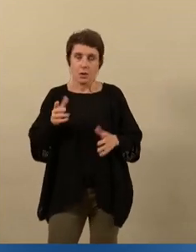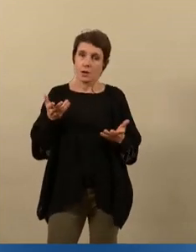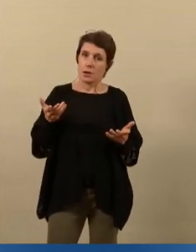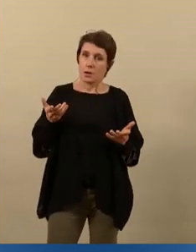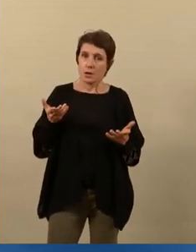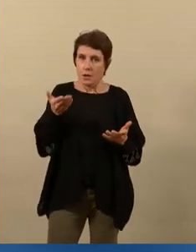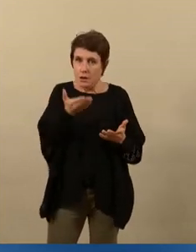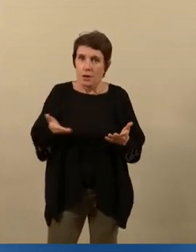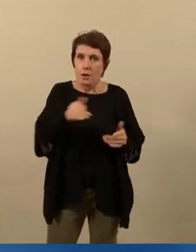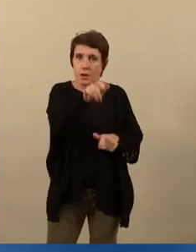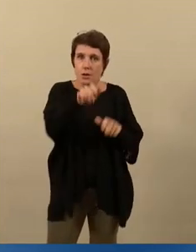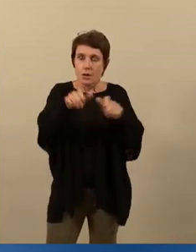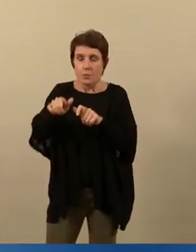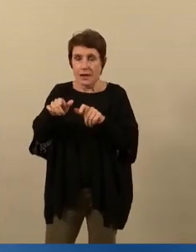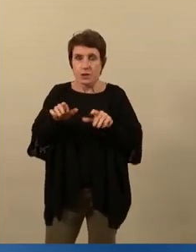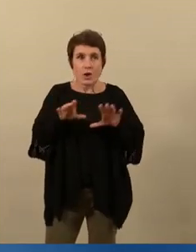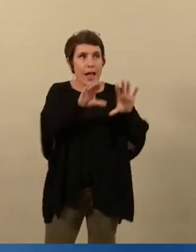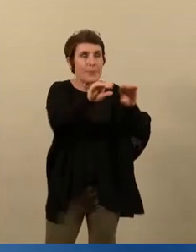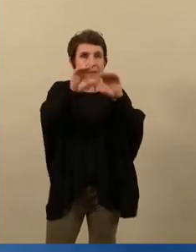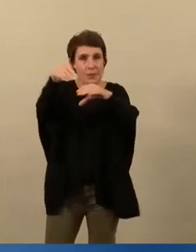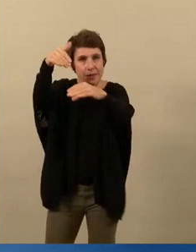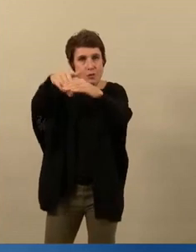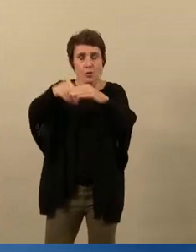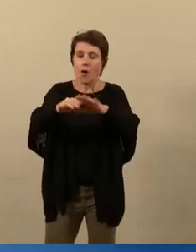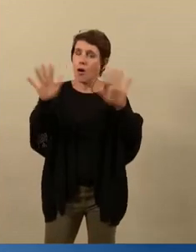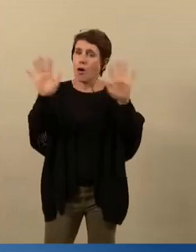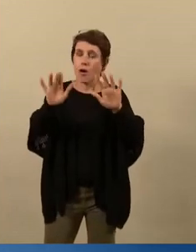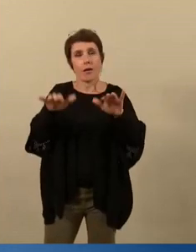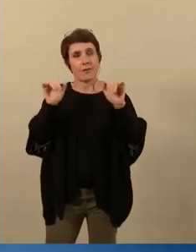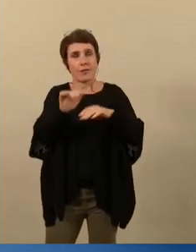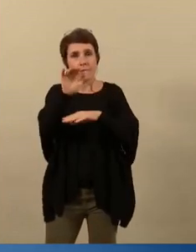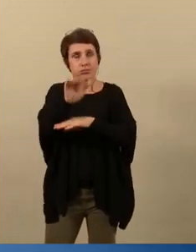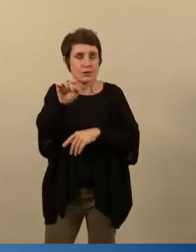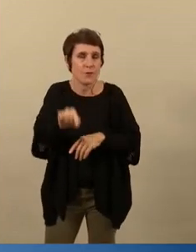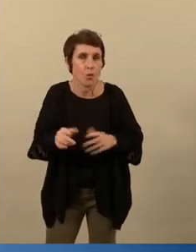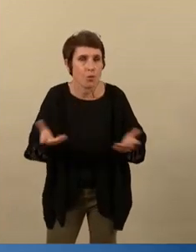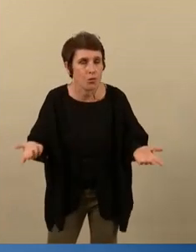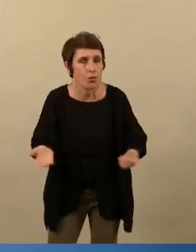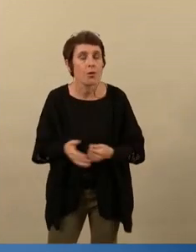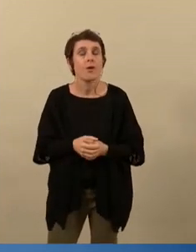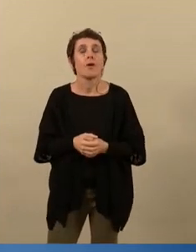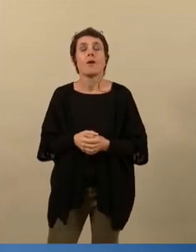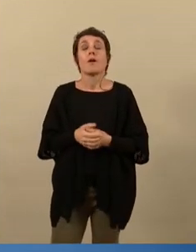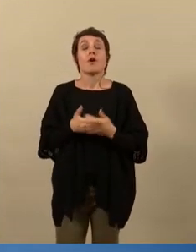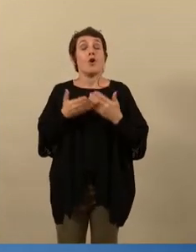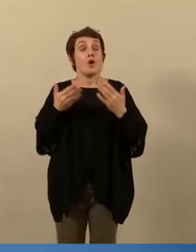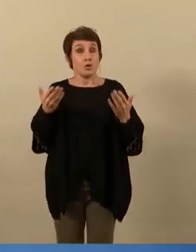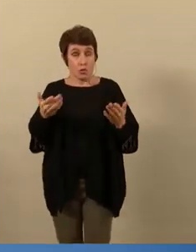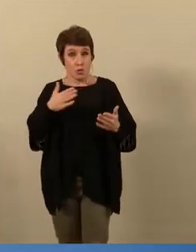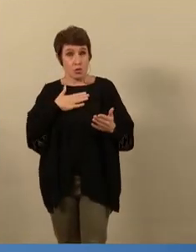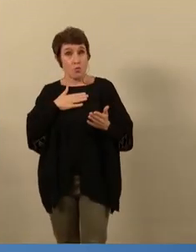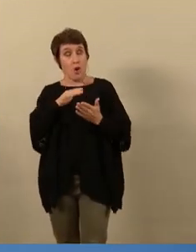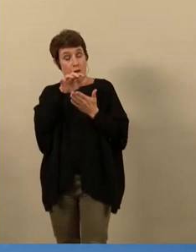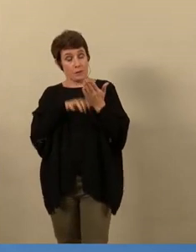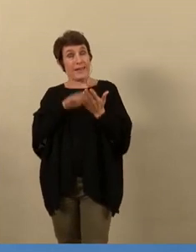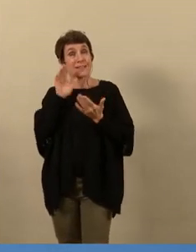et que subiraient les habitants à venir. Donc mon vœu, si vous voulez, il a pour objet à la fois d'attirer